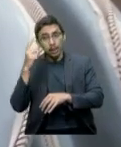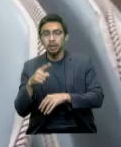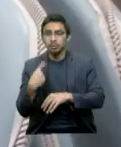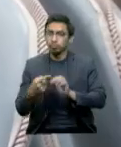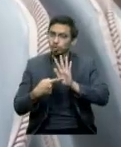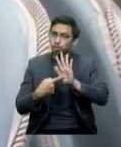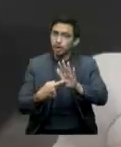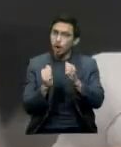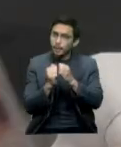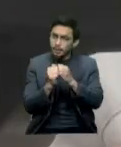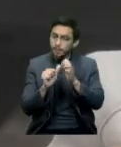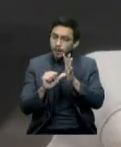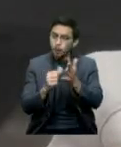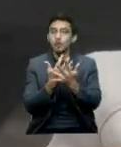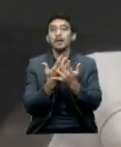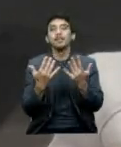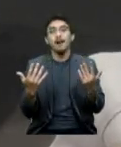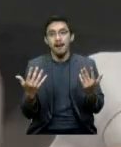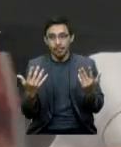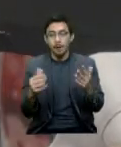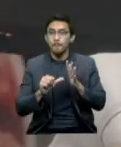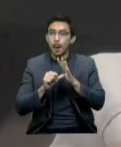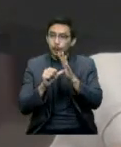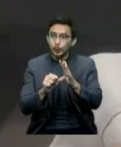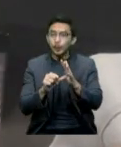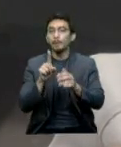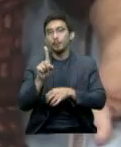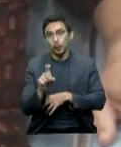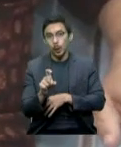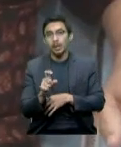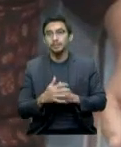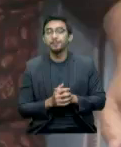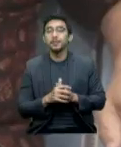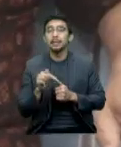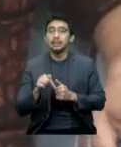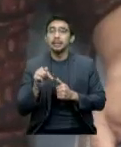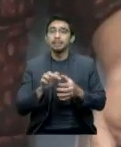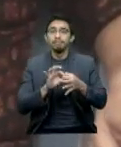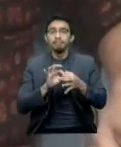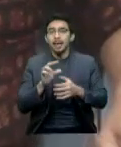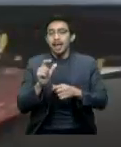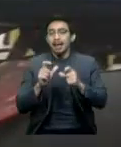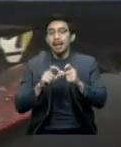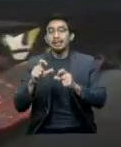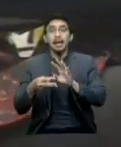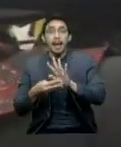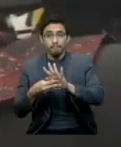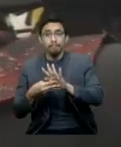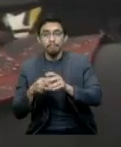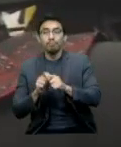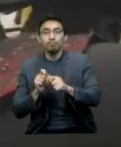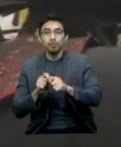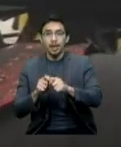komitmennya membantu masyarakat yang membutuhkan. Menggandeng unit transfusi darah RSCM, MNC Peduli gelar donor darah